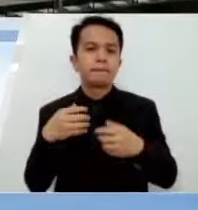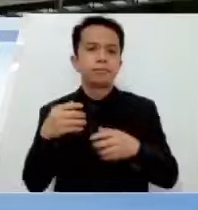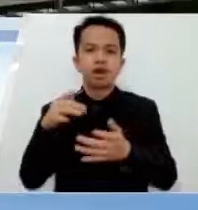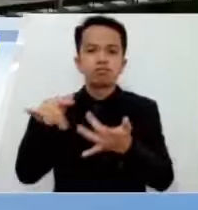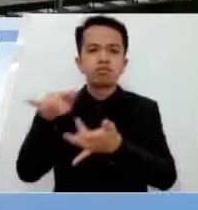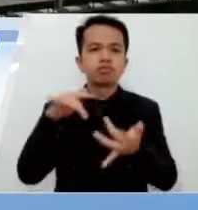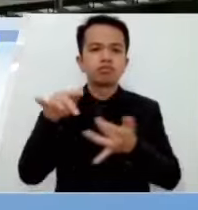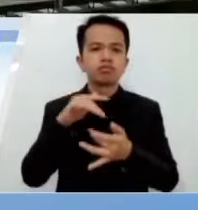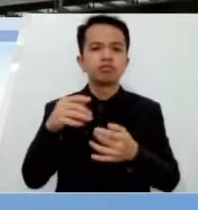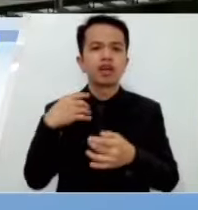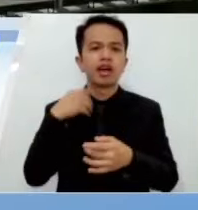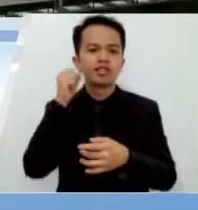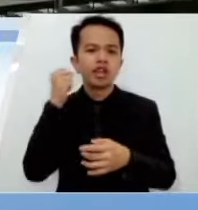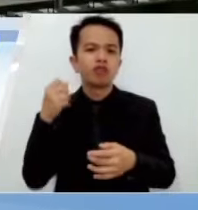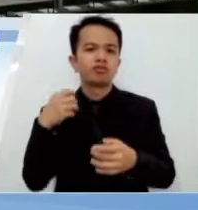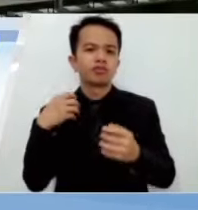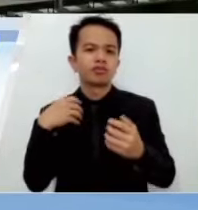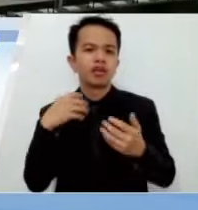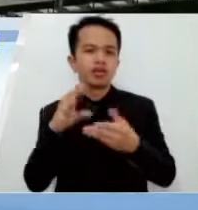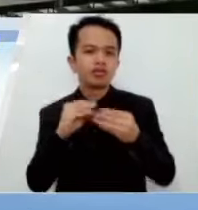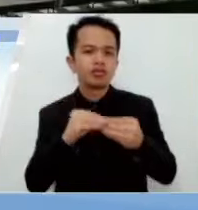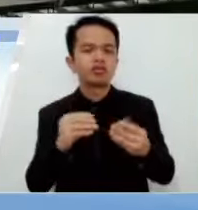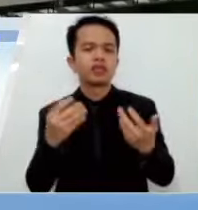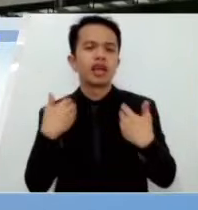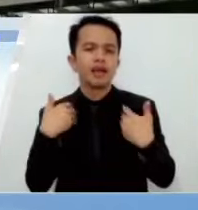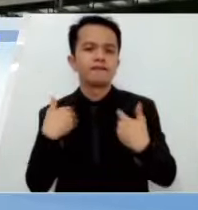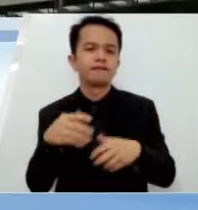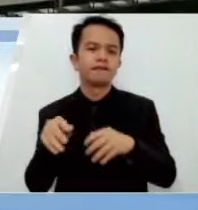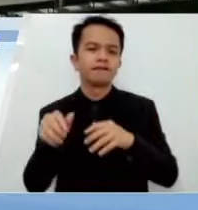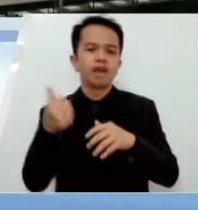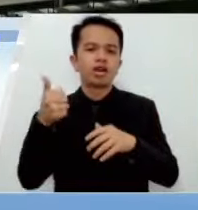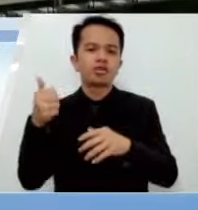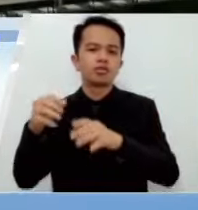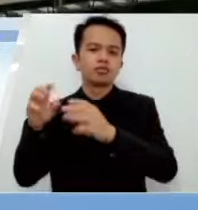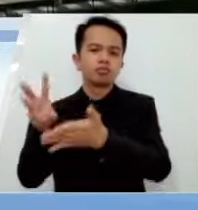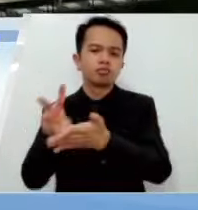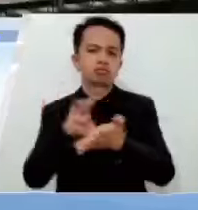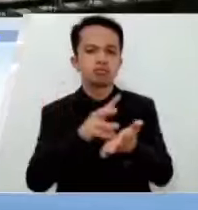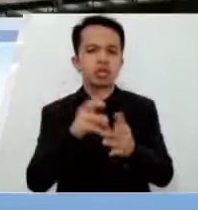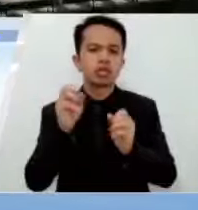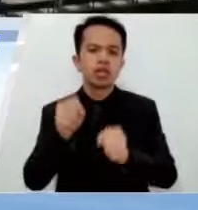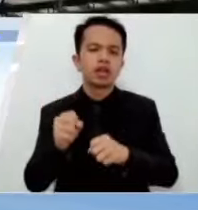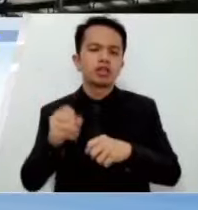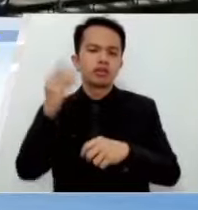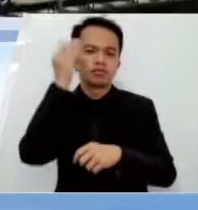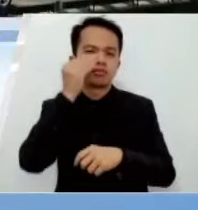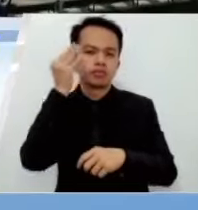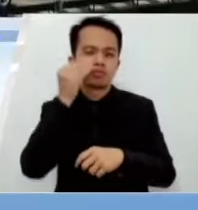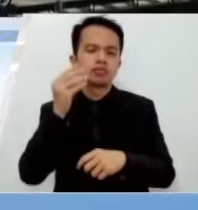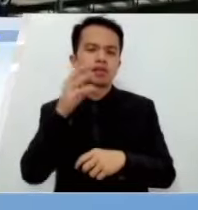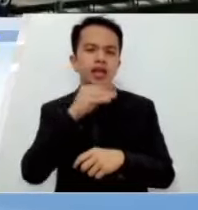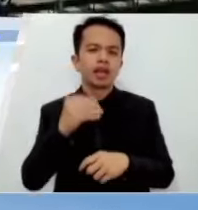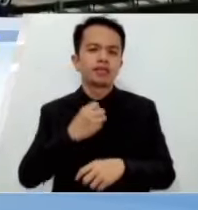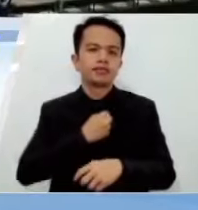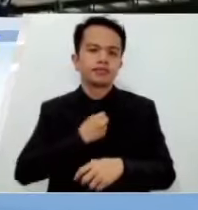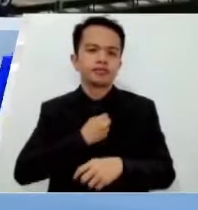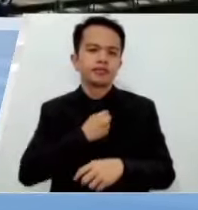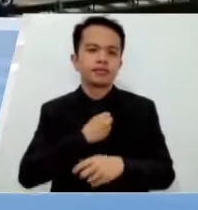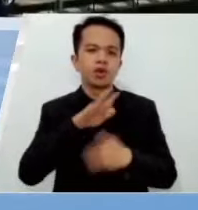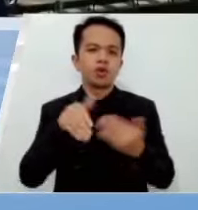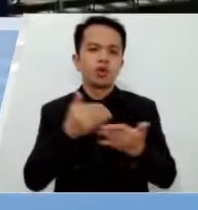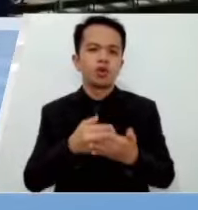Sining. May mga silid din kung saan maaaring pagnilayan at pagsisihan ang mga kasalanan. Para sa